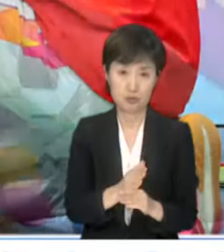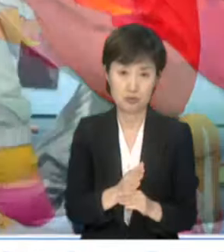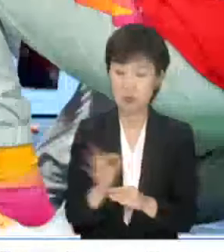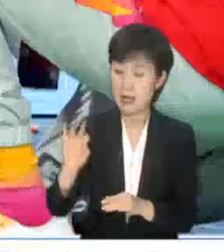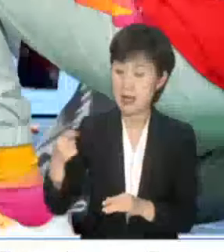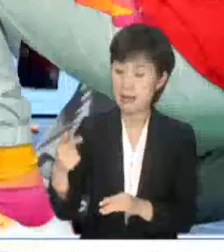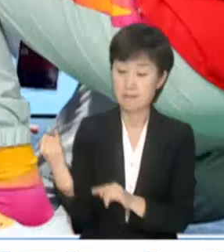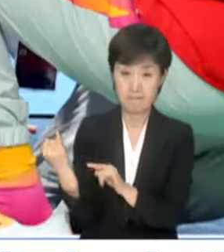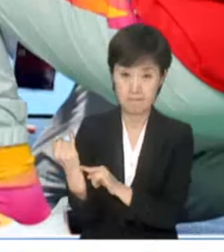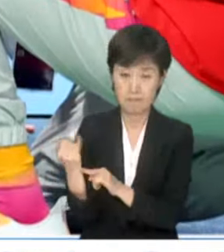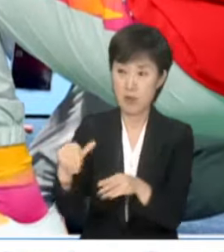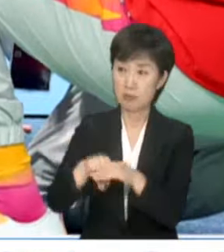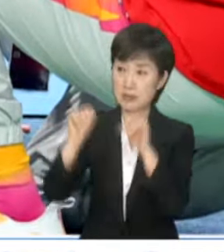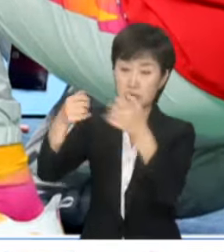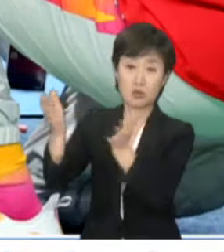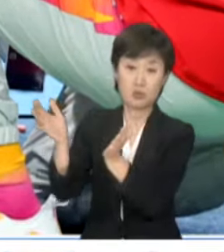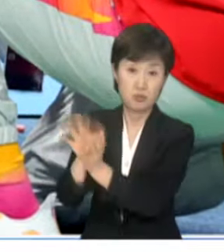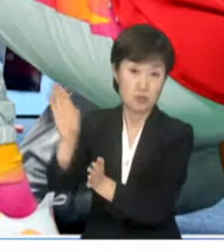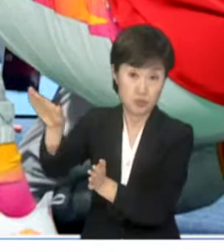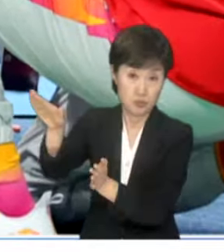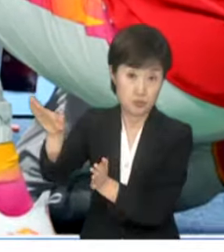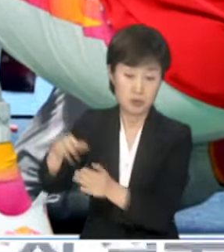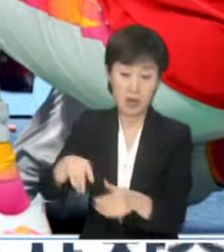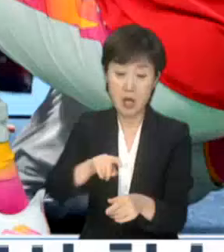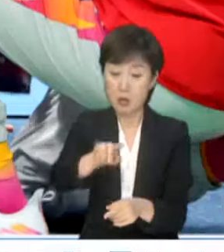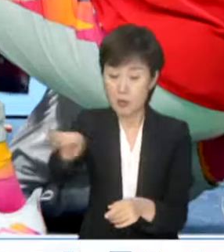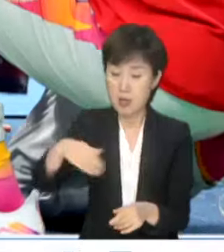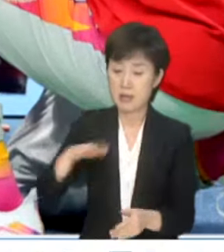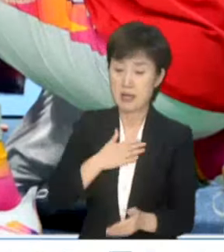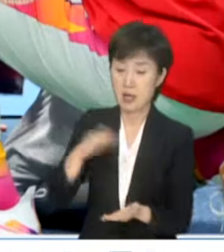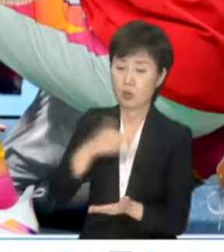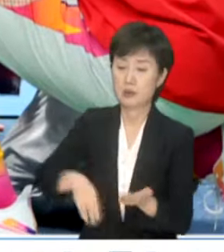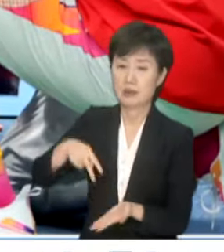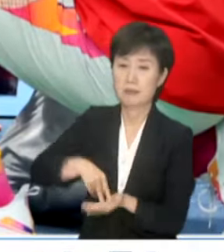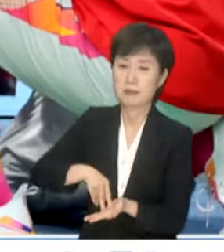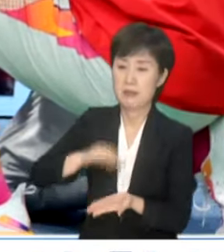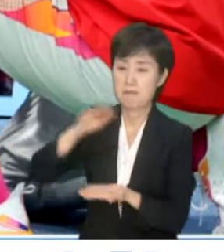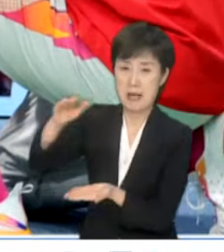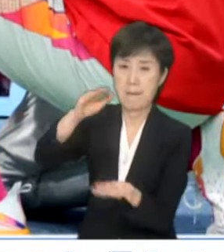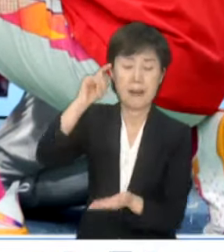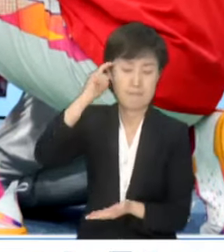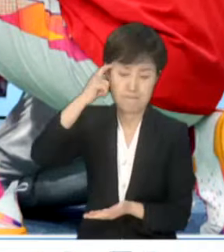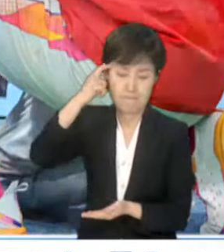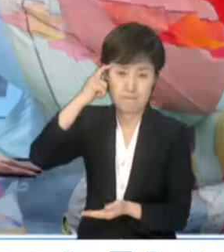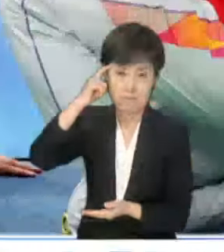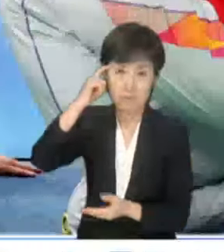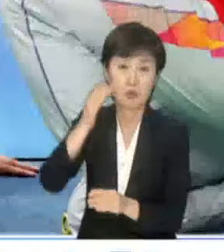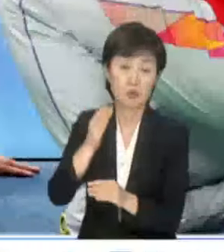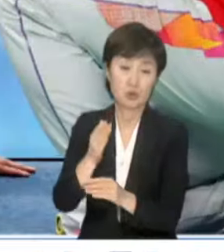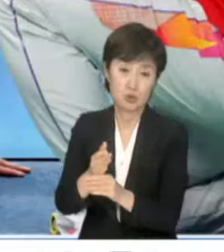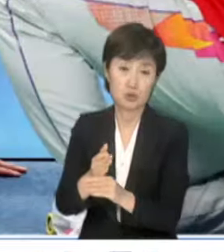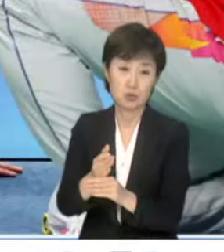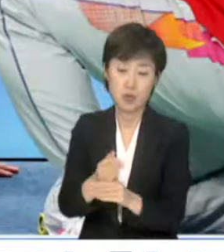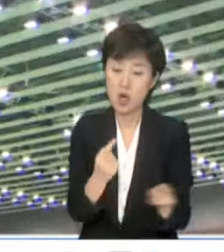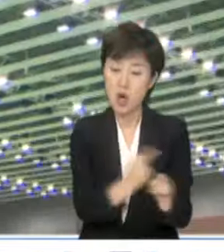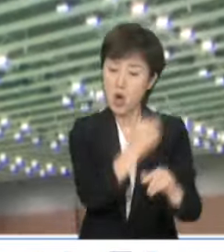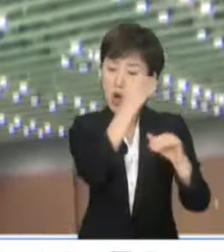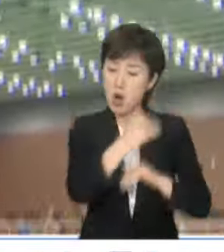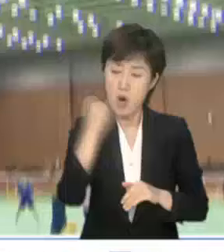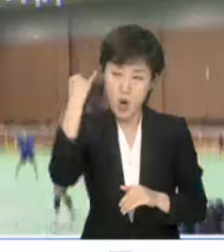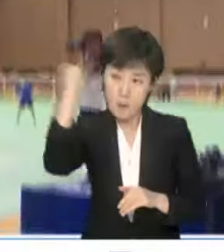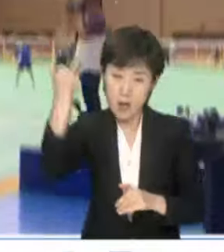선수도 문체부를 통해서 또는 관련된 기관에게 본인의 공식적인 의견을 전달하는 방식으로 개선 제안책을 내는